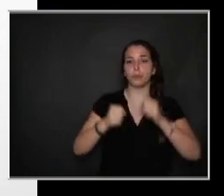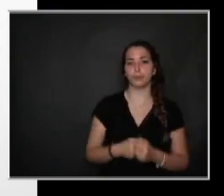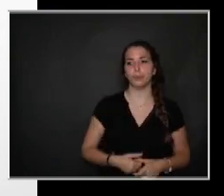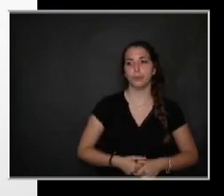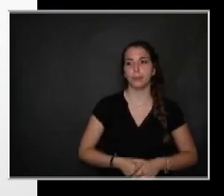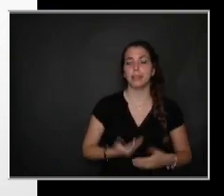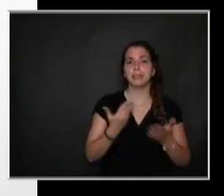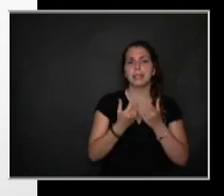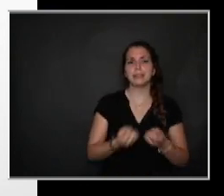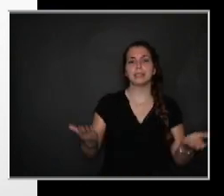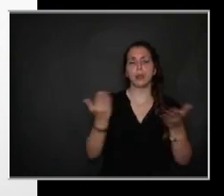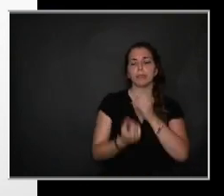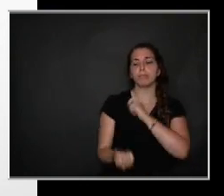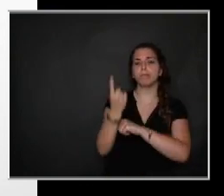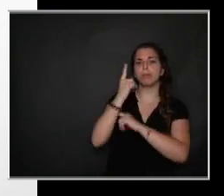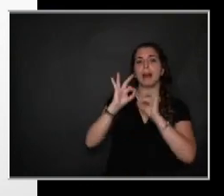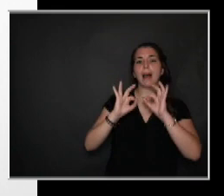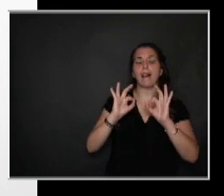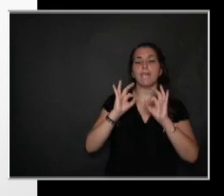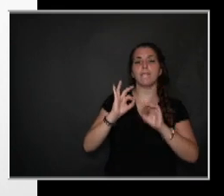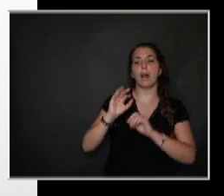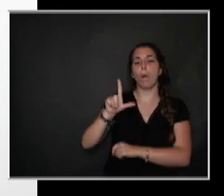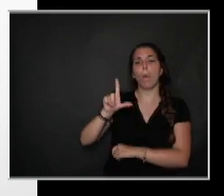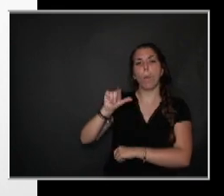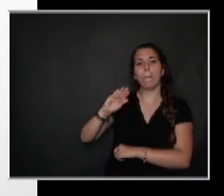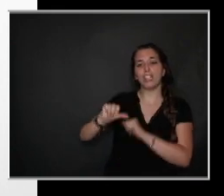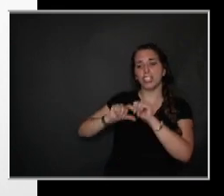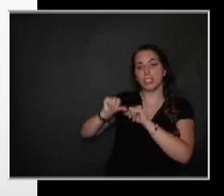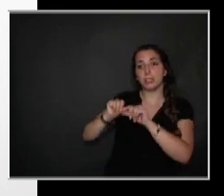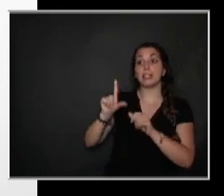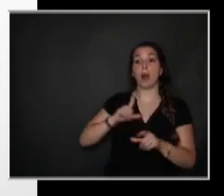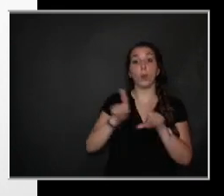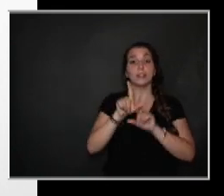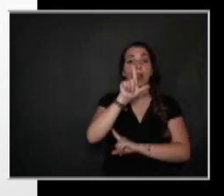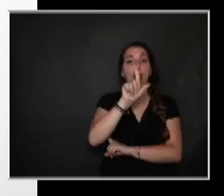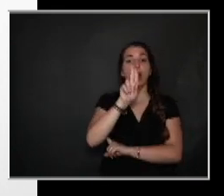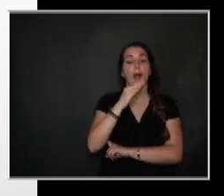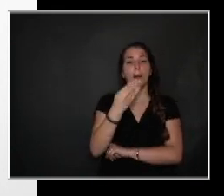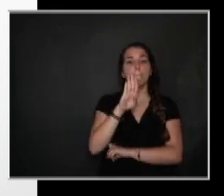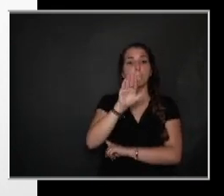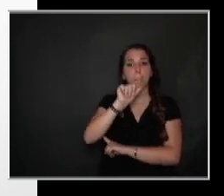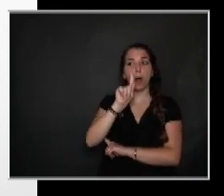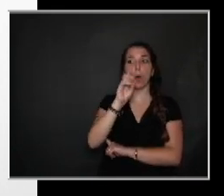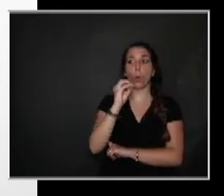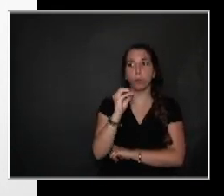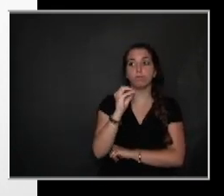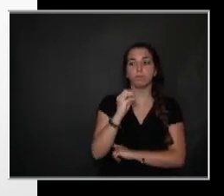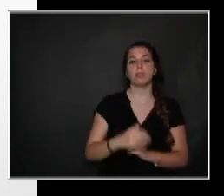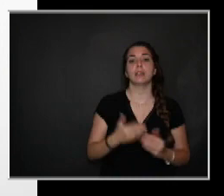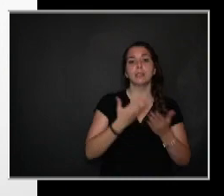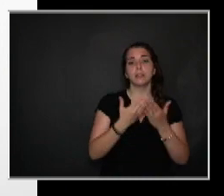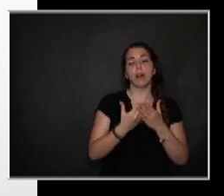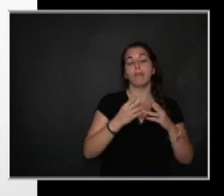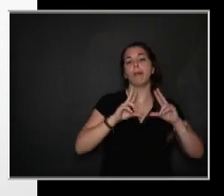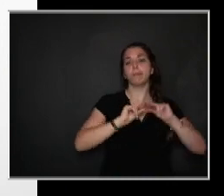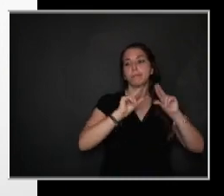Un cas particulier de la lombalgie d'origine discale, c'est le lumbago qui est rentré dans le domaine courant. Tout le monde parle « Ah oui, j'ai fait un lumbago »,